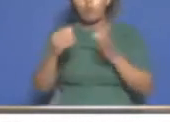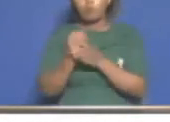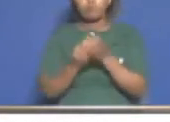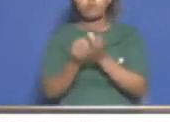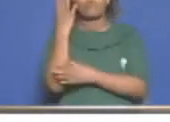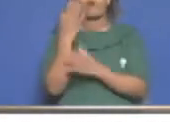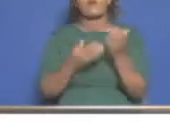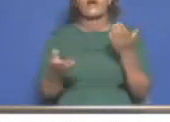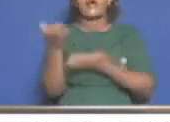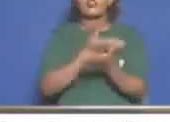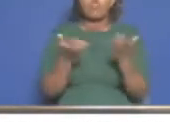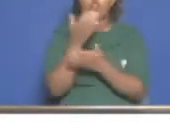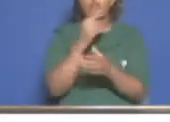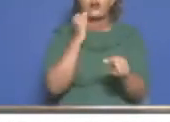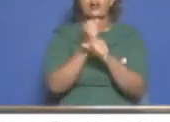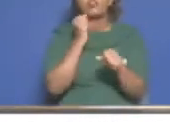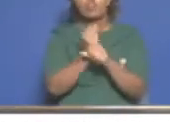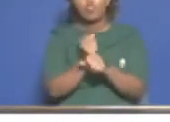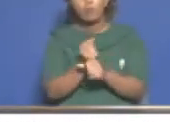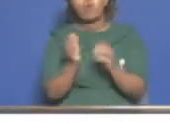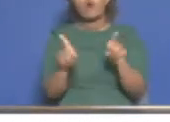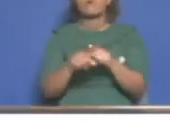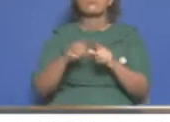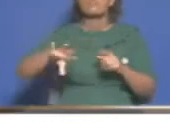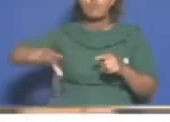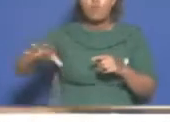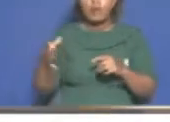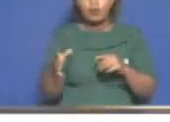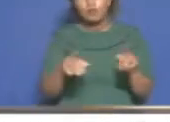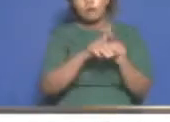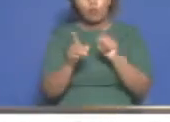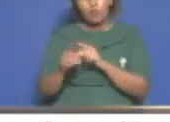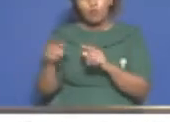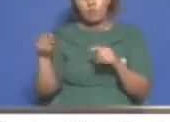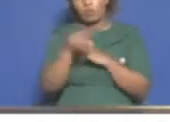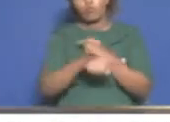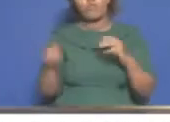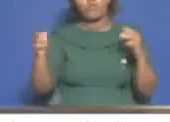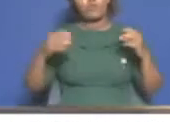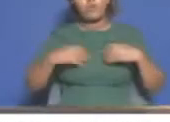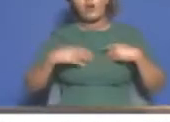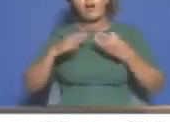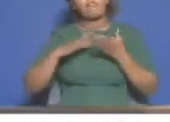tutaweza kugrow uchumi wetu wa county, uchumi wetu wa kitaifa, and by so doing tutakuwa tuna pull